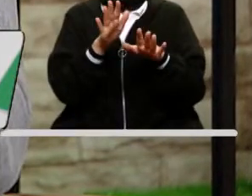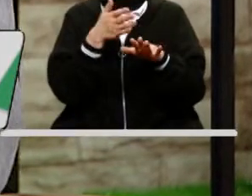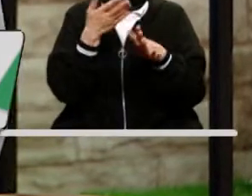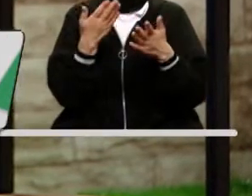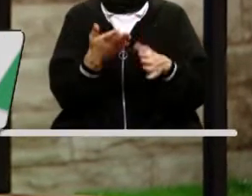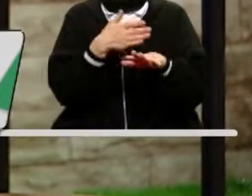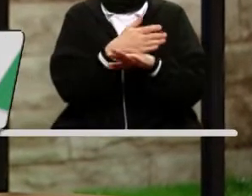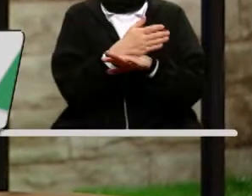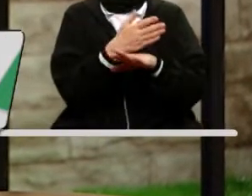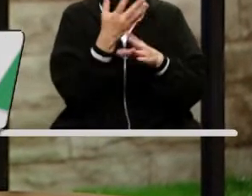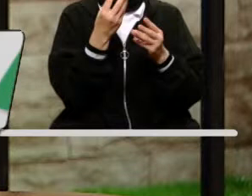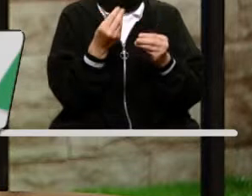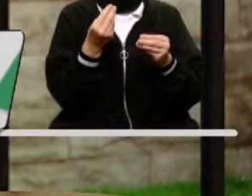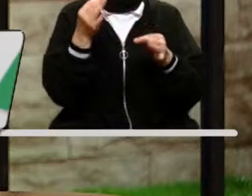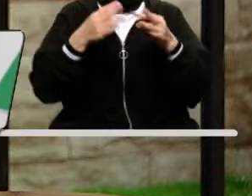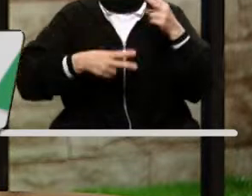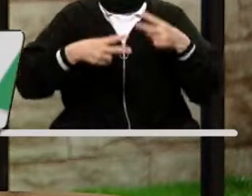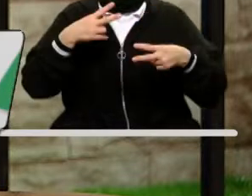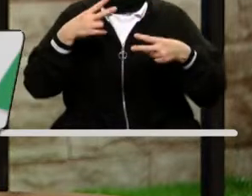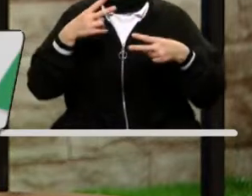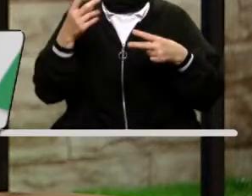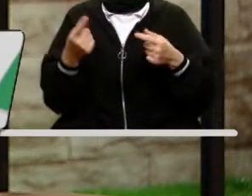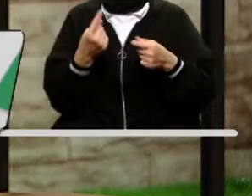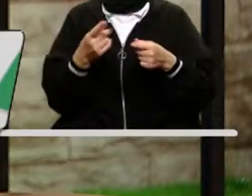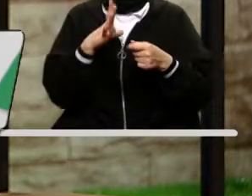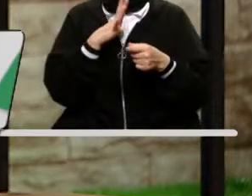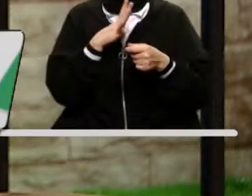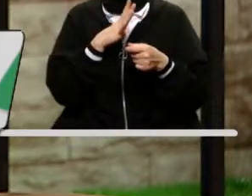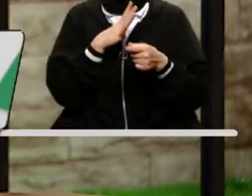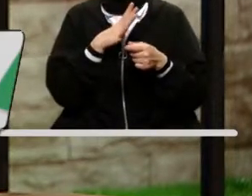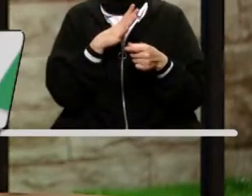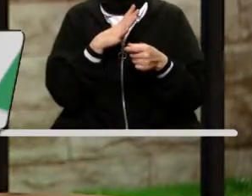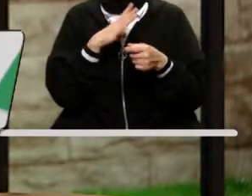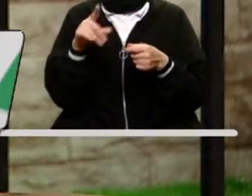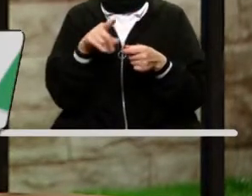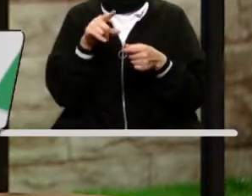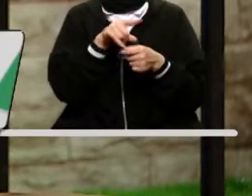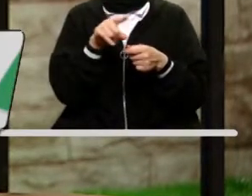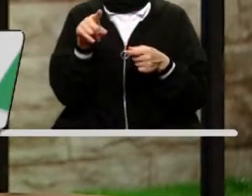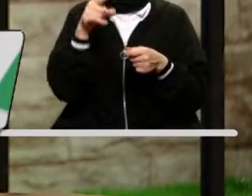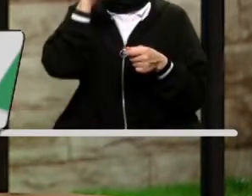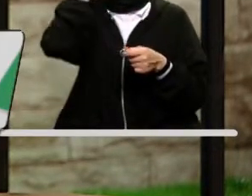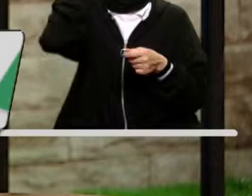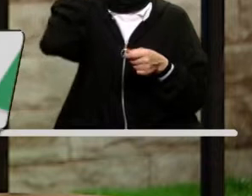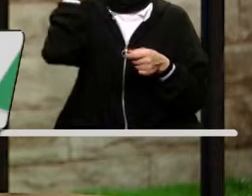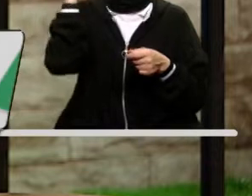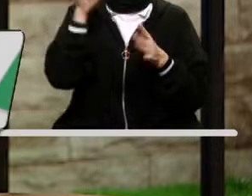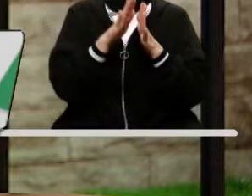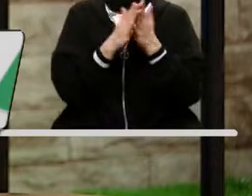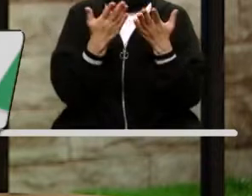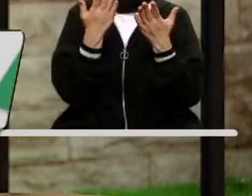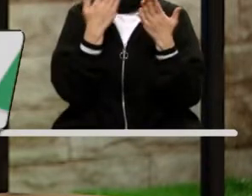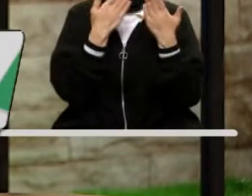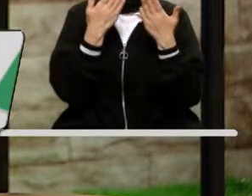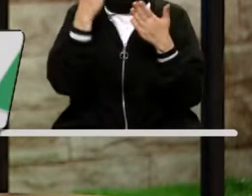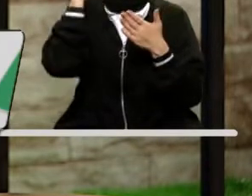bir takım etik değerler. Bunları siz belki kitaptan falan okuyarak anlayamayabilirsiniz ama işte